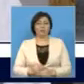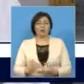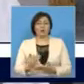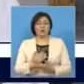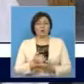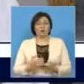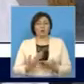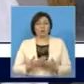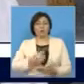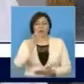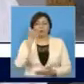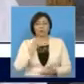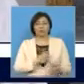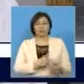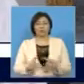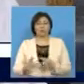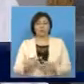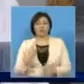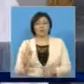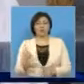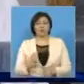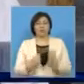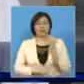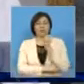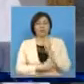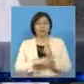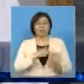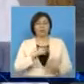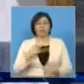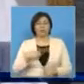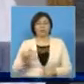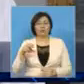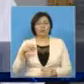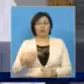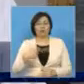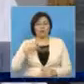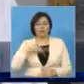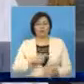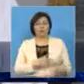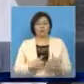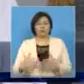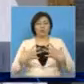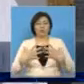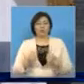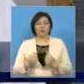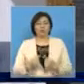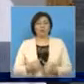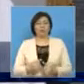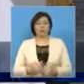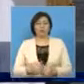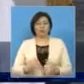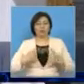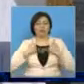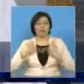биылғы жылға дайындық. Ол бірінші кадрлердің өзінің психологиялық дайындығы, денсаулығы және олардың